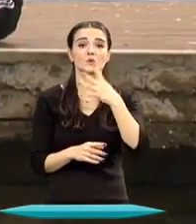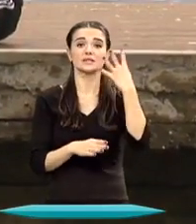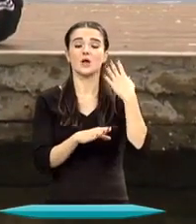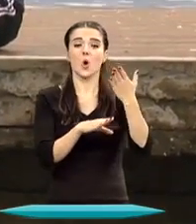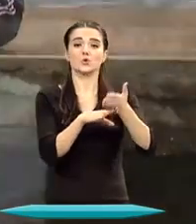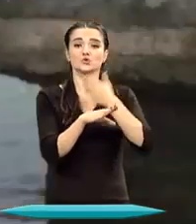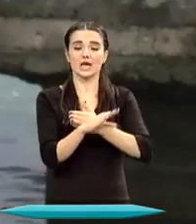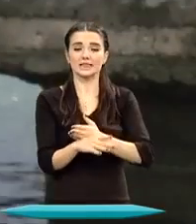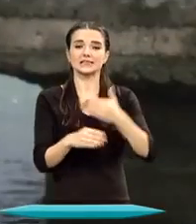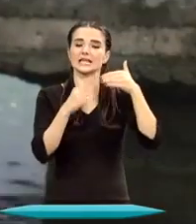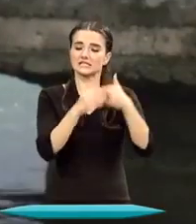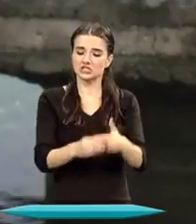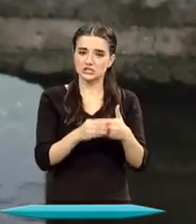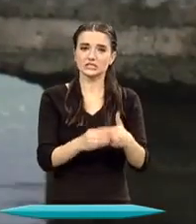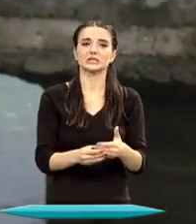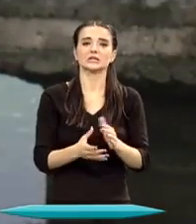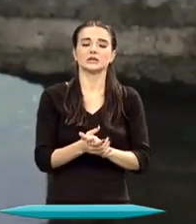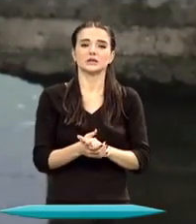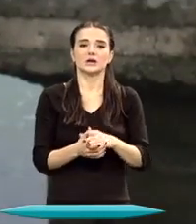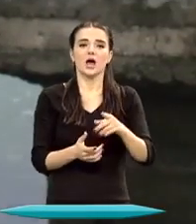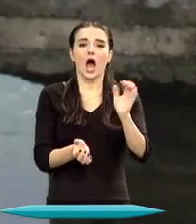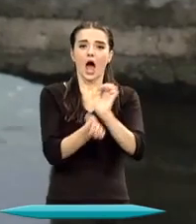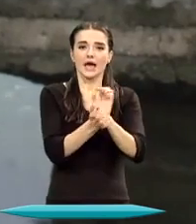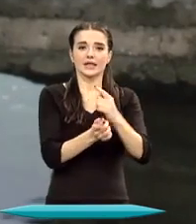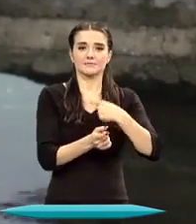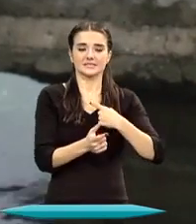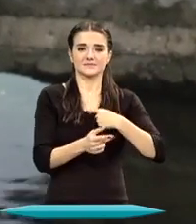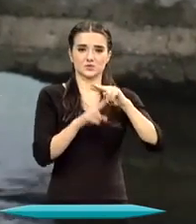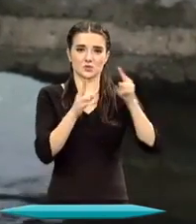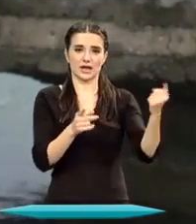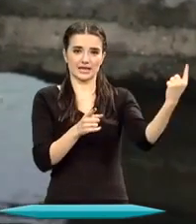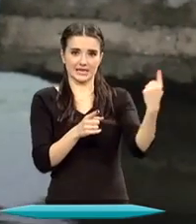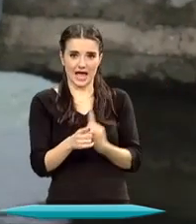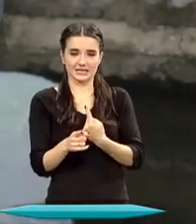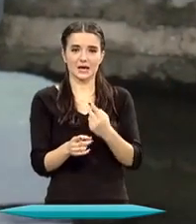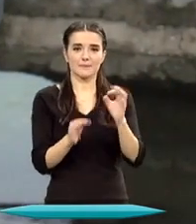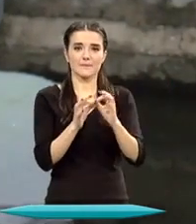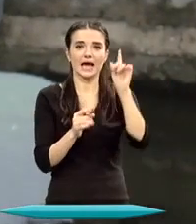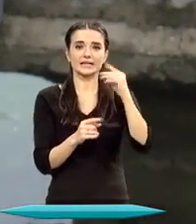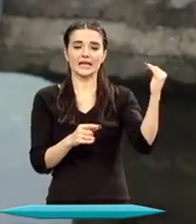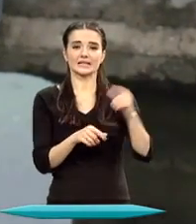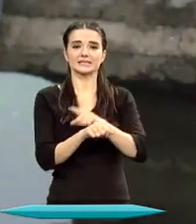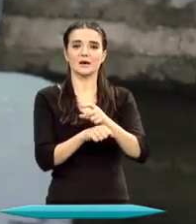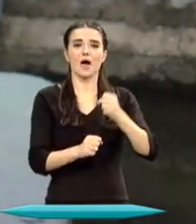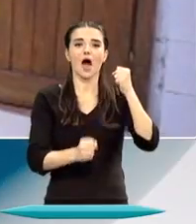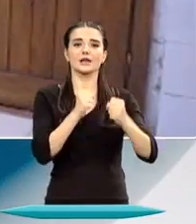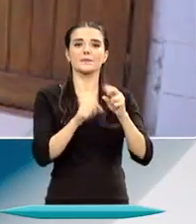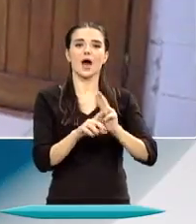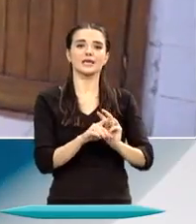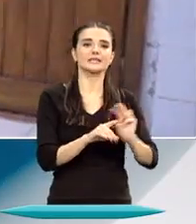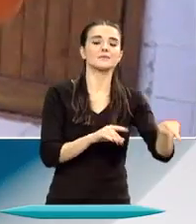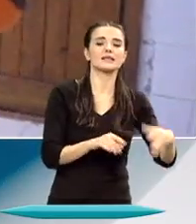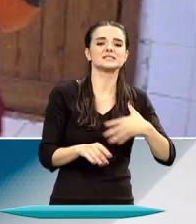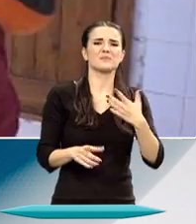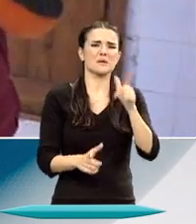önce tanıştık. Ailesinin bizi duymasıyla birlikte bizim kulübümüze, kurumumuza geldi. Baha ilk geldiğinde